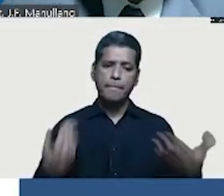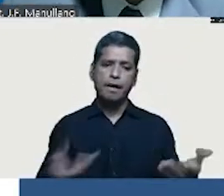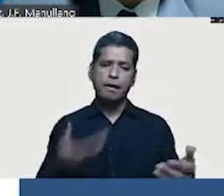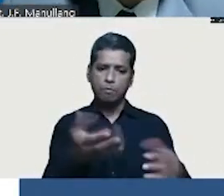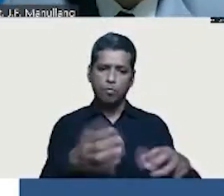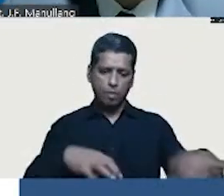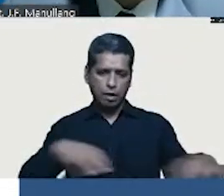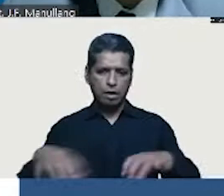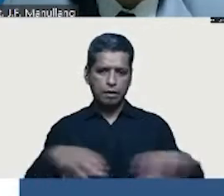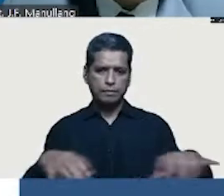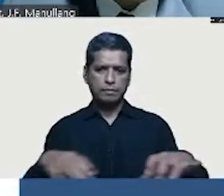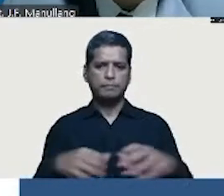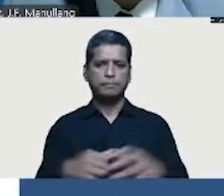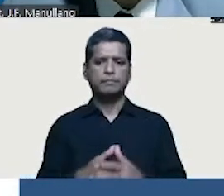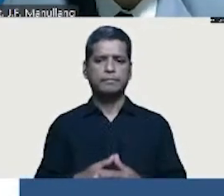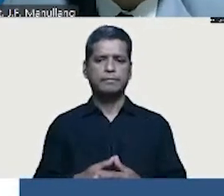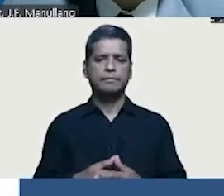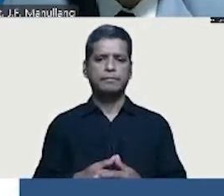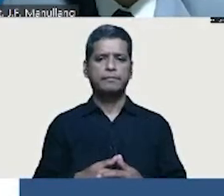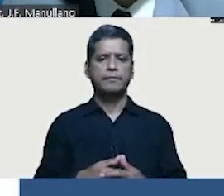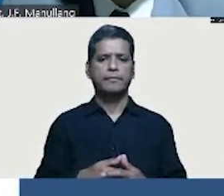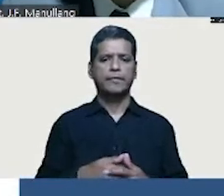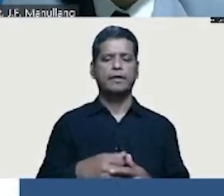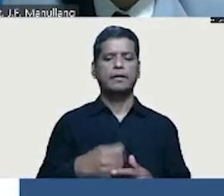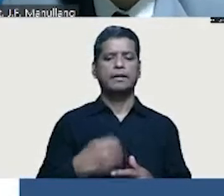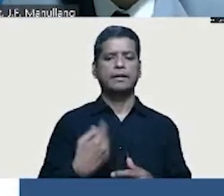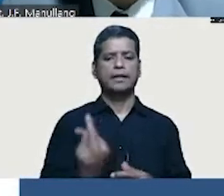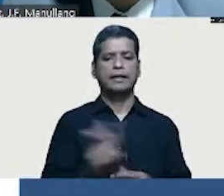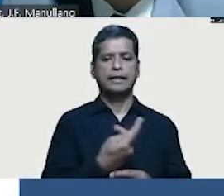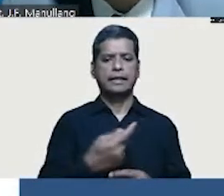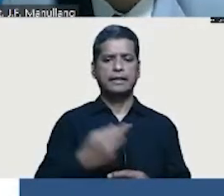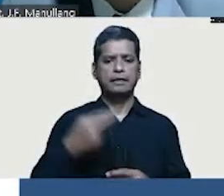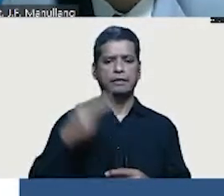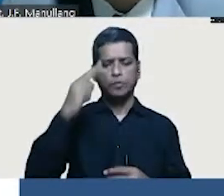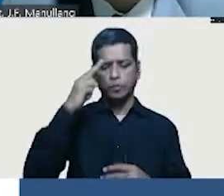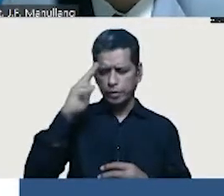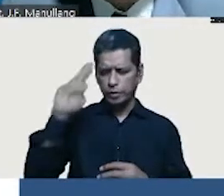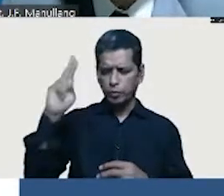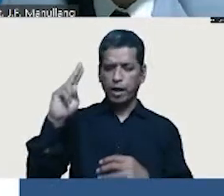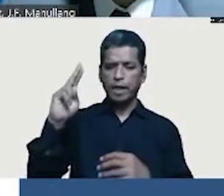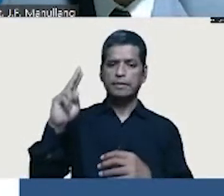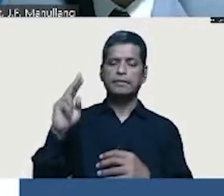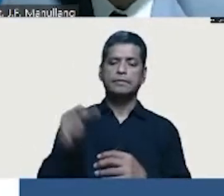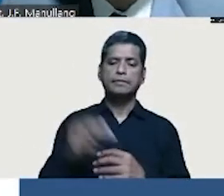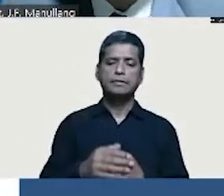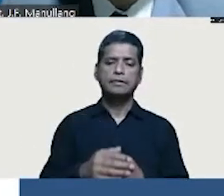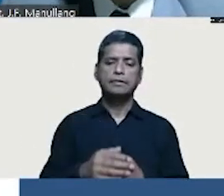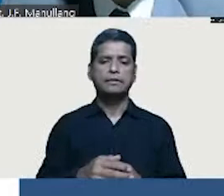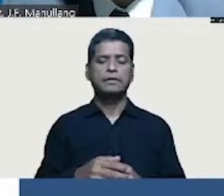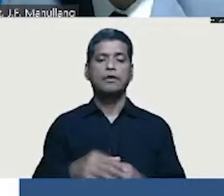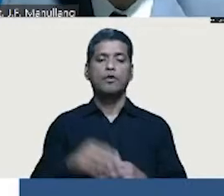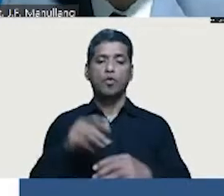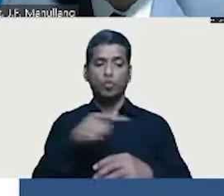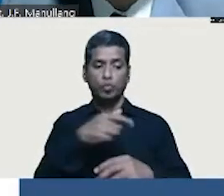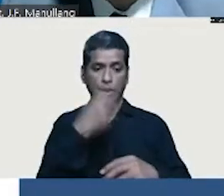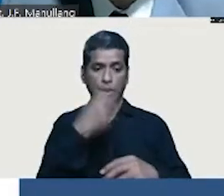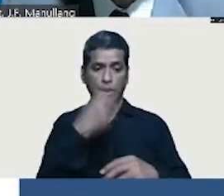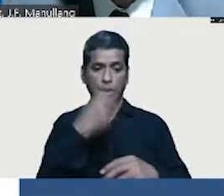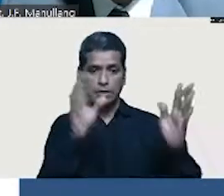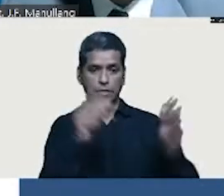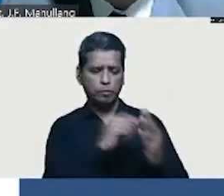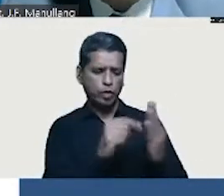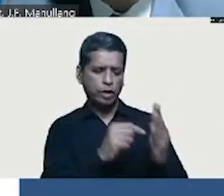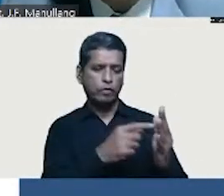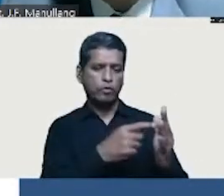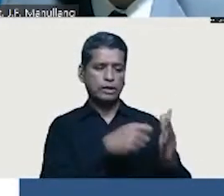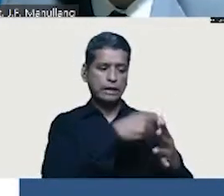sudah-sudah aku kita bisa percaya firman Tuhan dari kejadian sampai Wahyu bau itu semua benar itu dari Tuhan dan